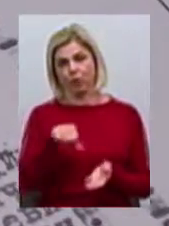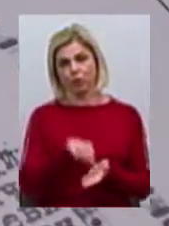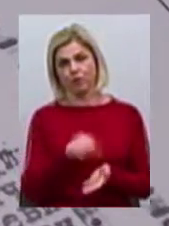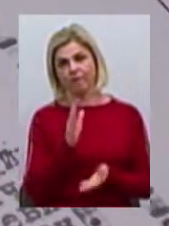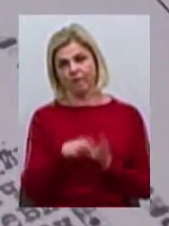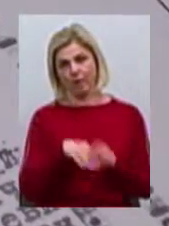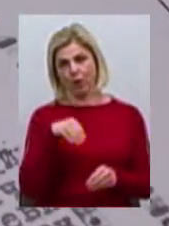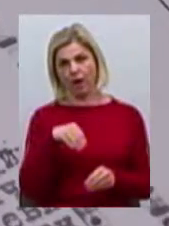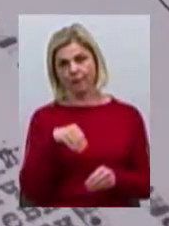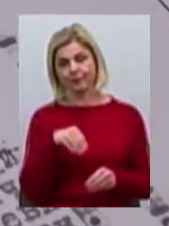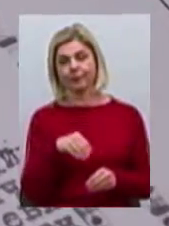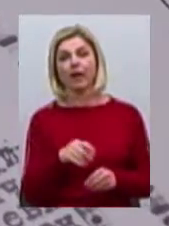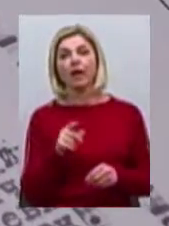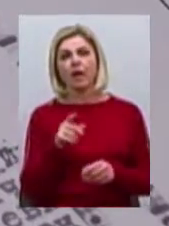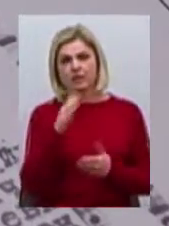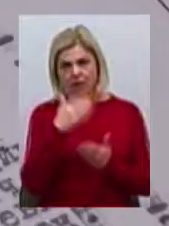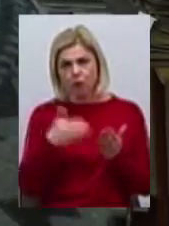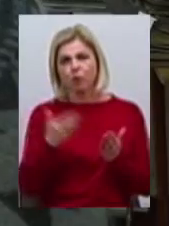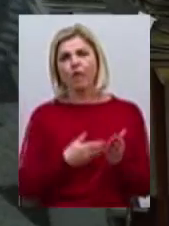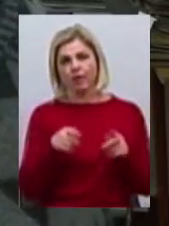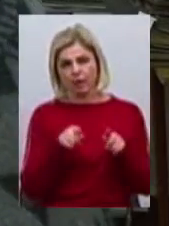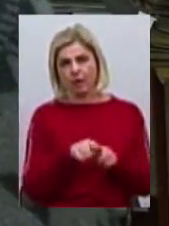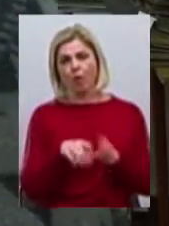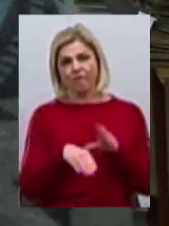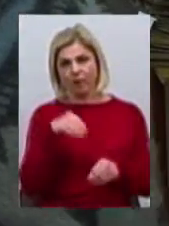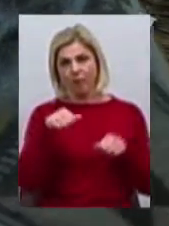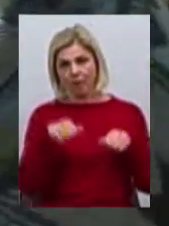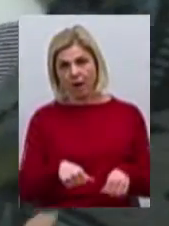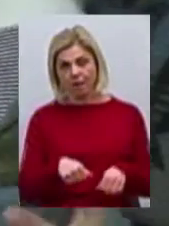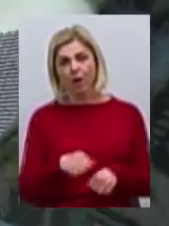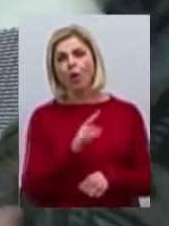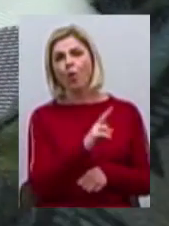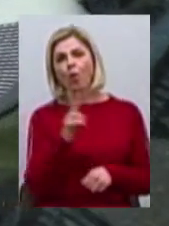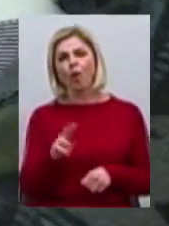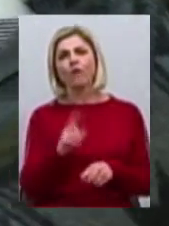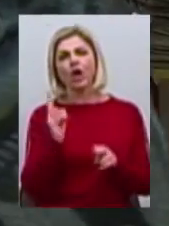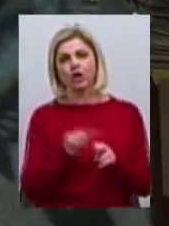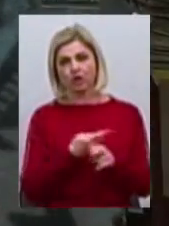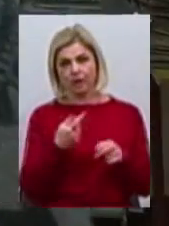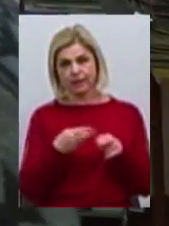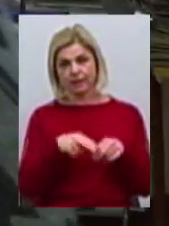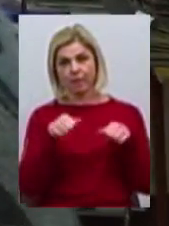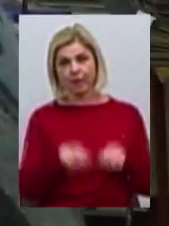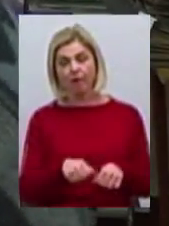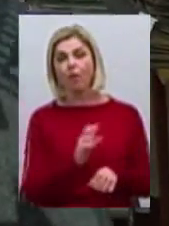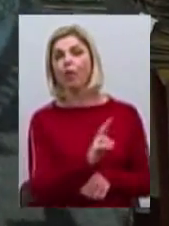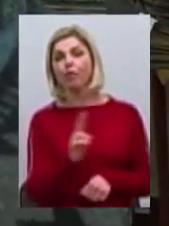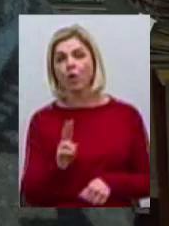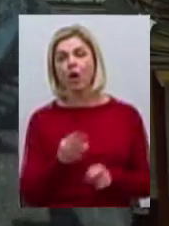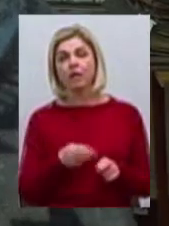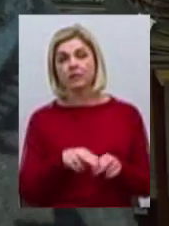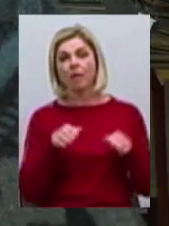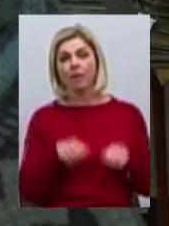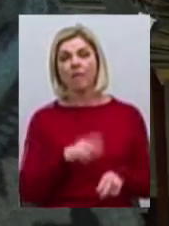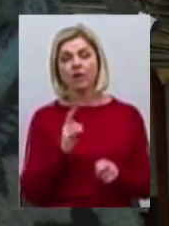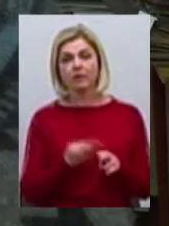у виборах, скасування її виборчого права. У кого відбиралося це право? Це право відбиралося у тих